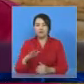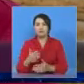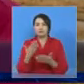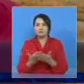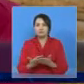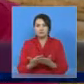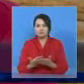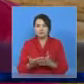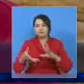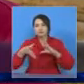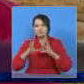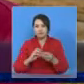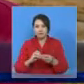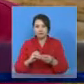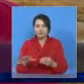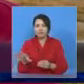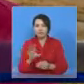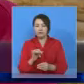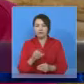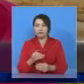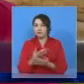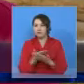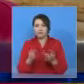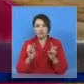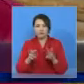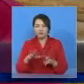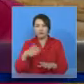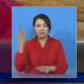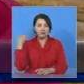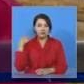Бірақ ол жалпы бүкіл алқапта емес, біздің қала Ақтөбені